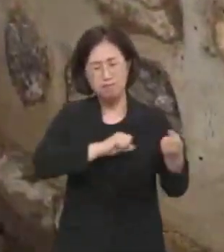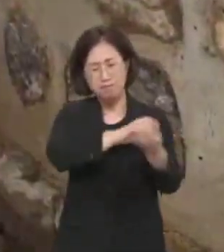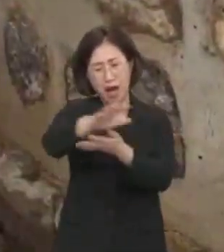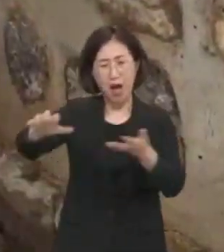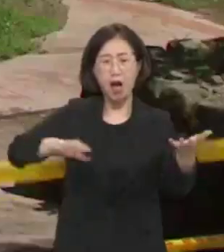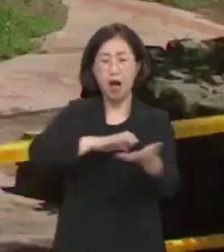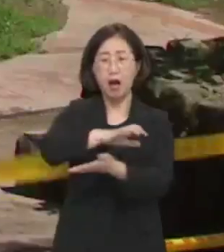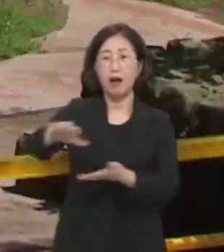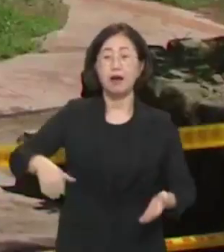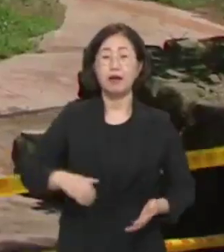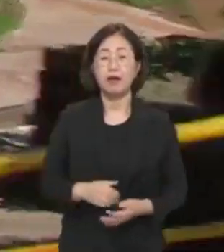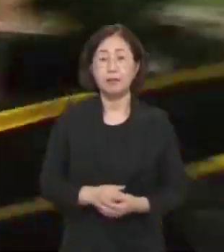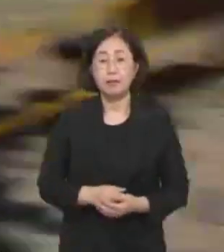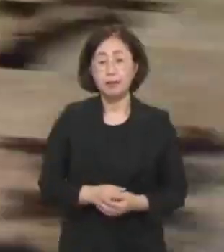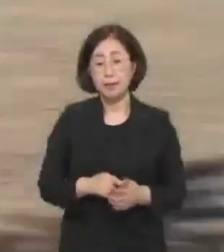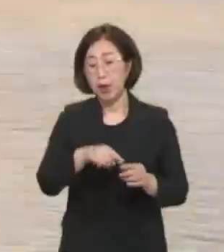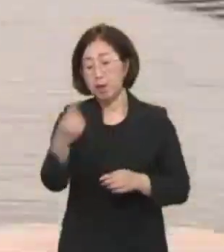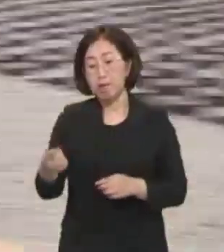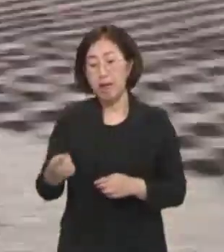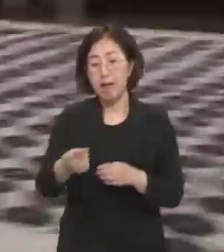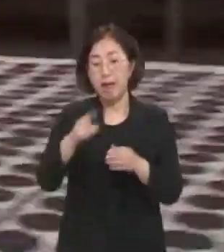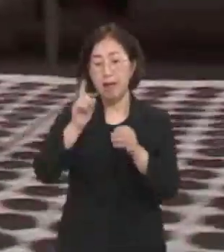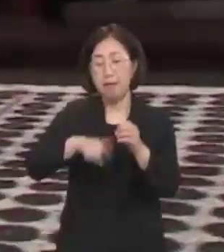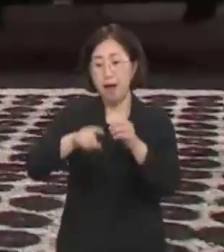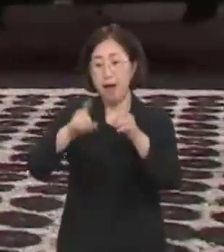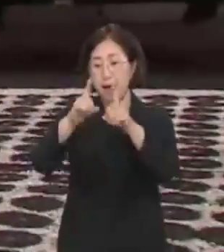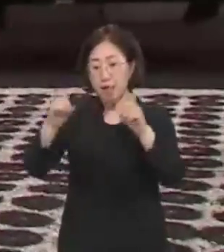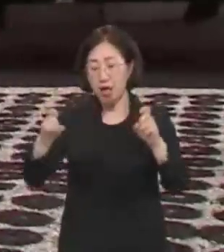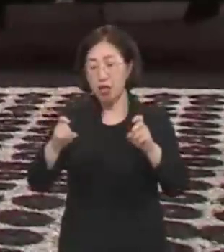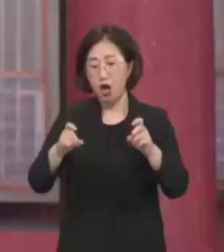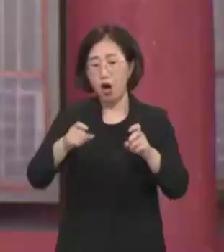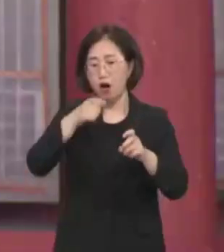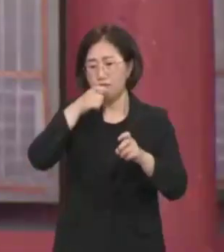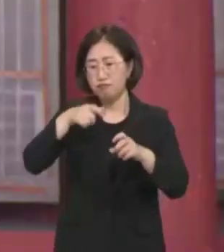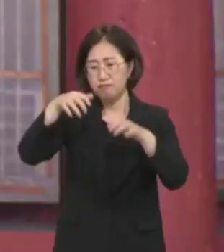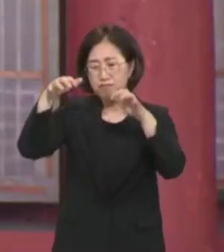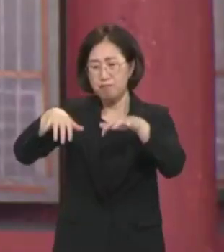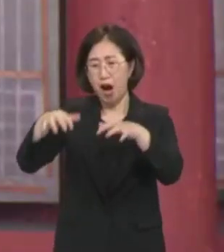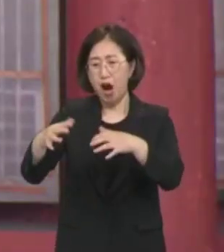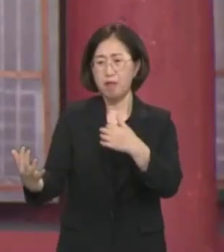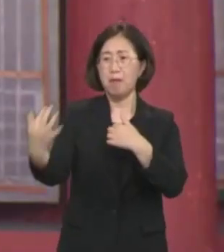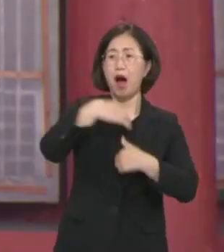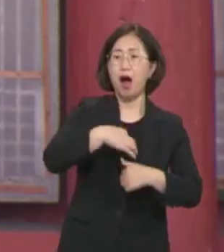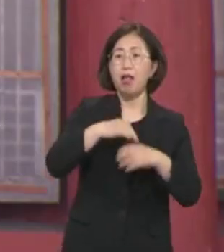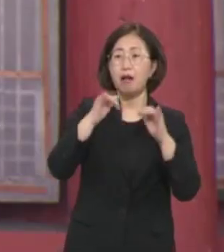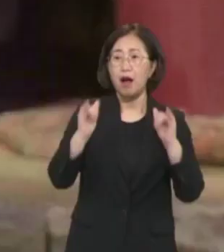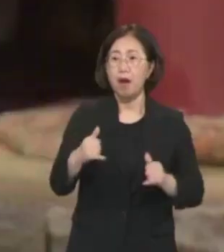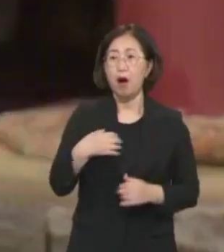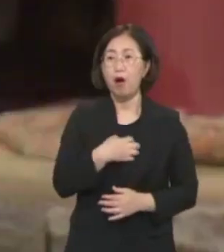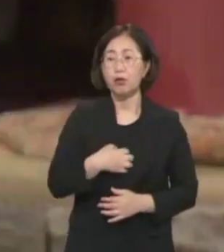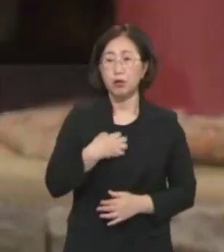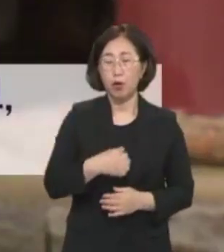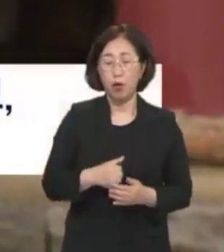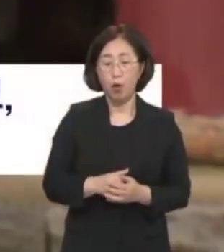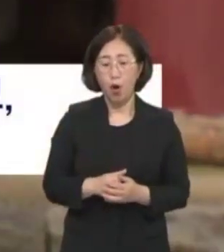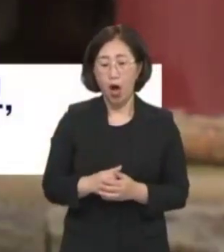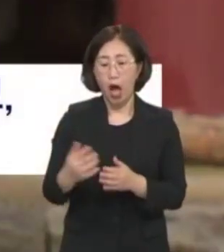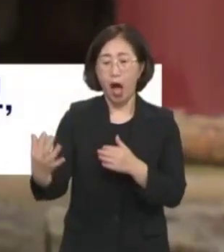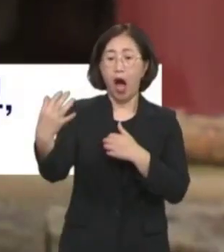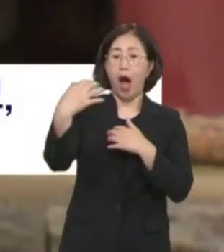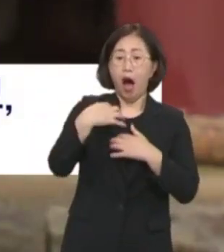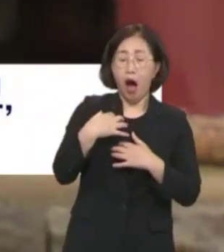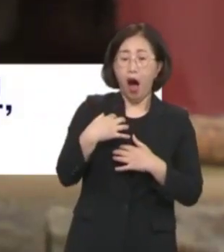됐습니다. 바로 옆 사찰에선 빗물이 넘어오지 않을까 마음을 졸였습니다. 사실은 이쪽까지